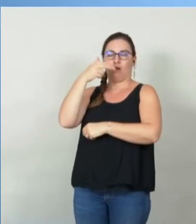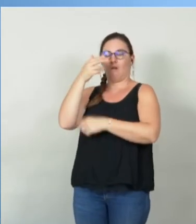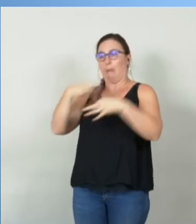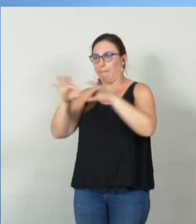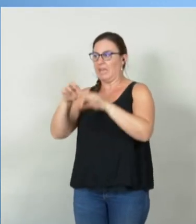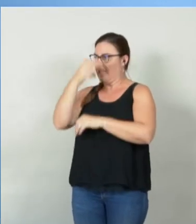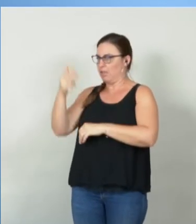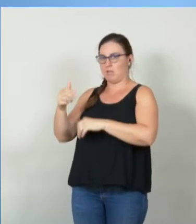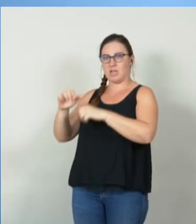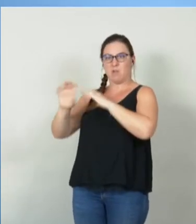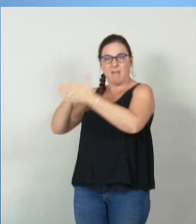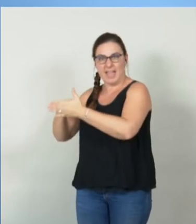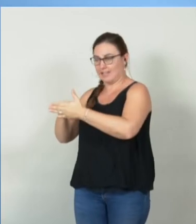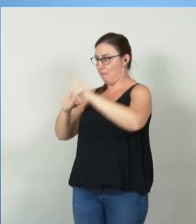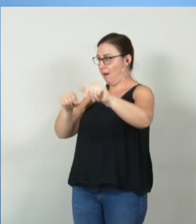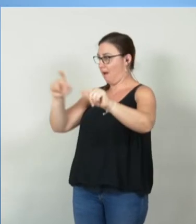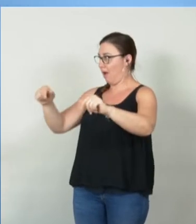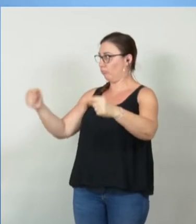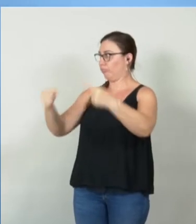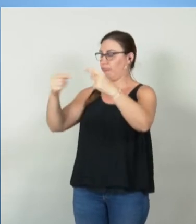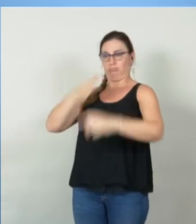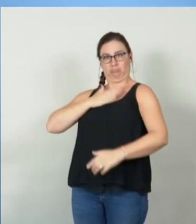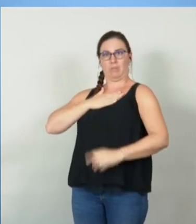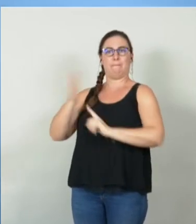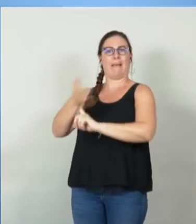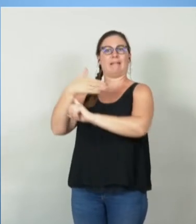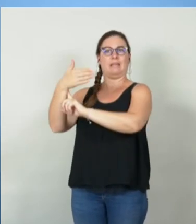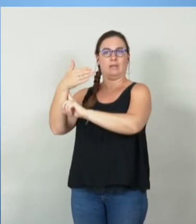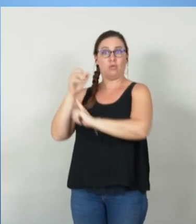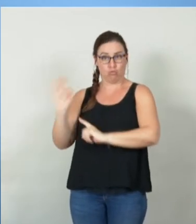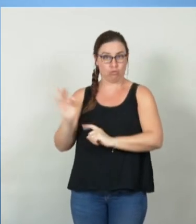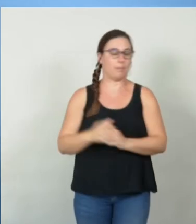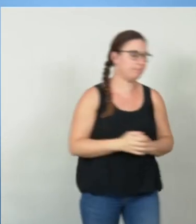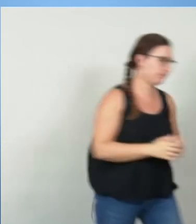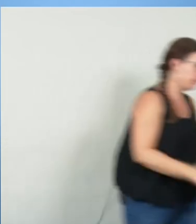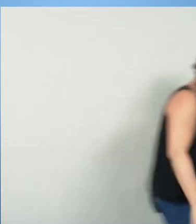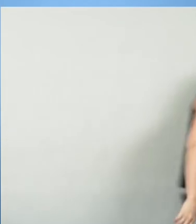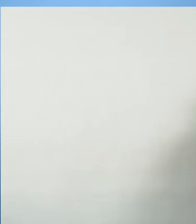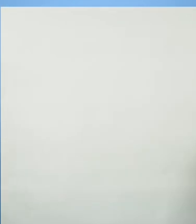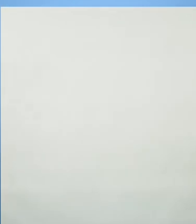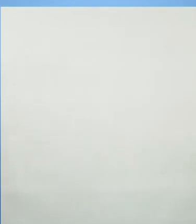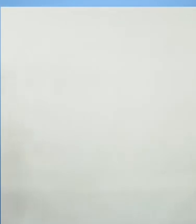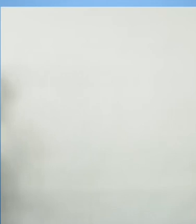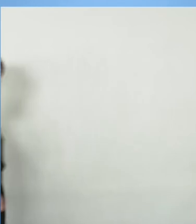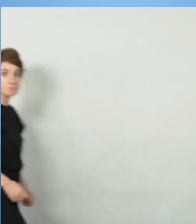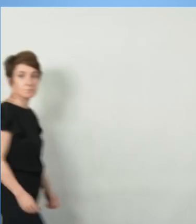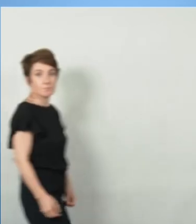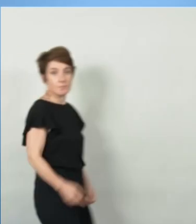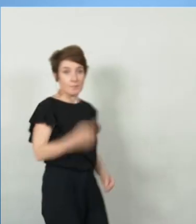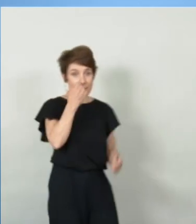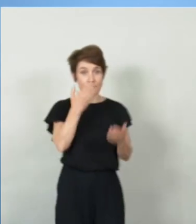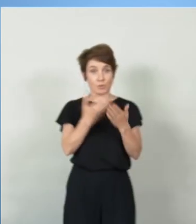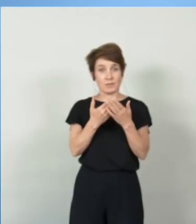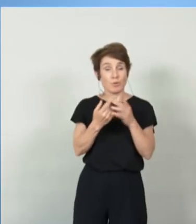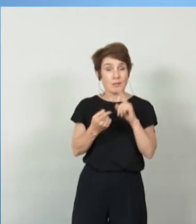d'un côté comme de l'autre et justement un jumelage c'est tenté d'endiguer ses tentations